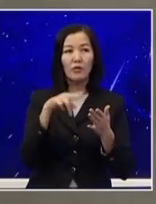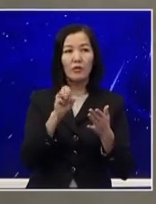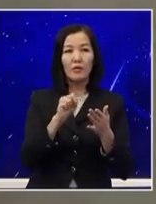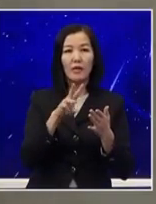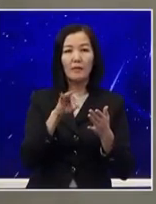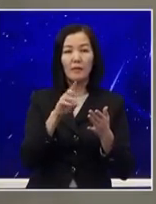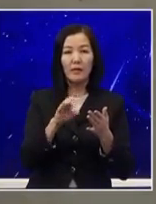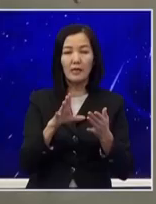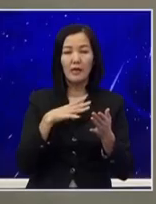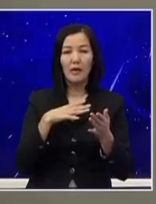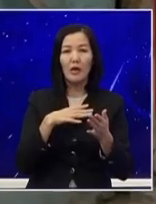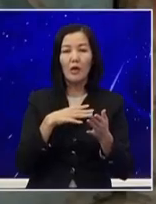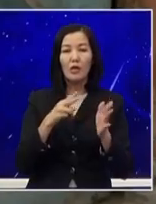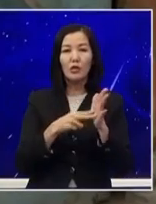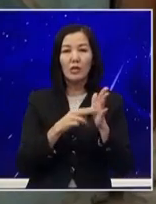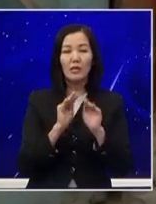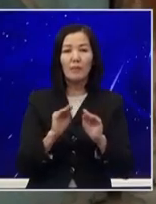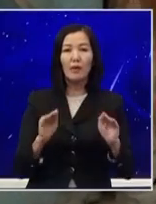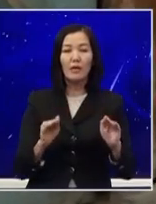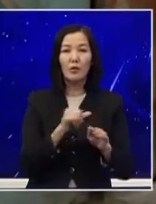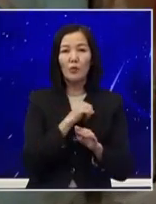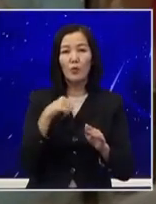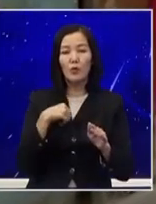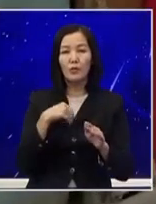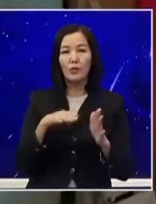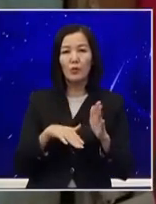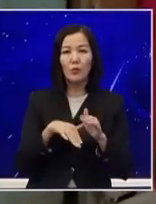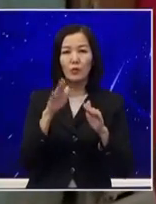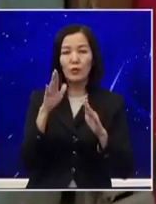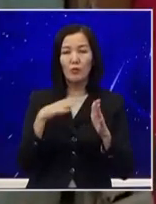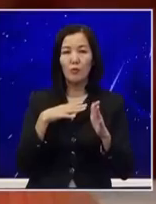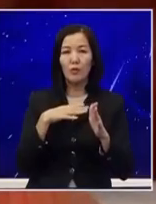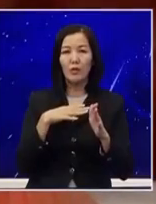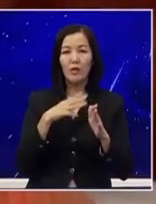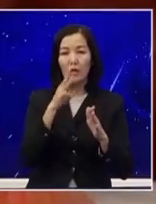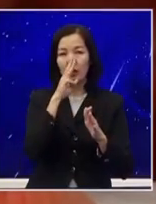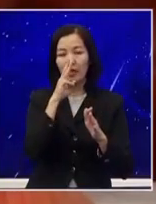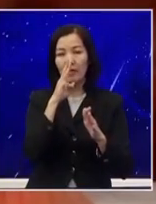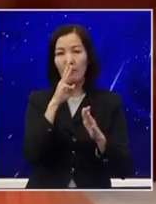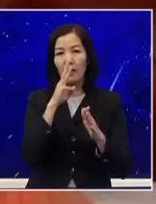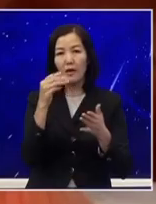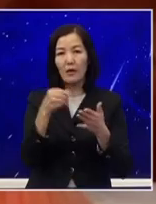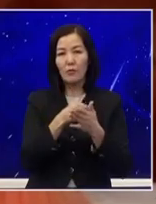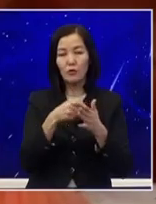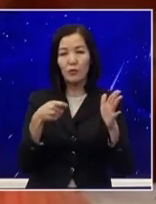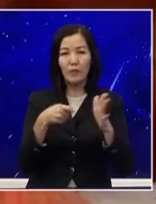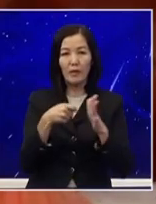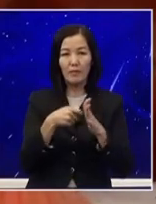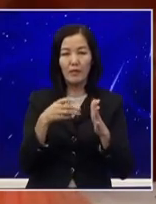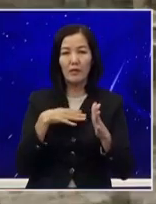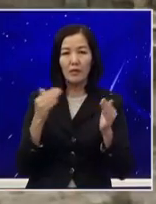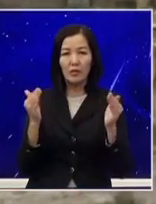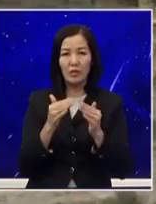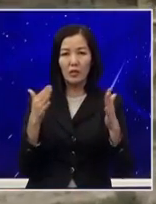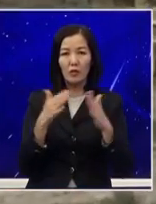Сәрсенбаеваның отбасы. Ол жеті баланы өсіріп отыр. Бала шағасын бір ғана жәрдемақыға асырап отыр. Көп балалы ана аядай